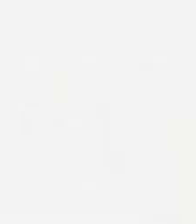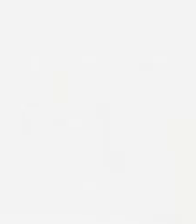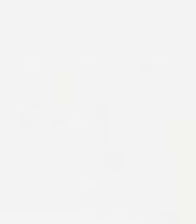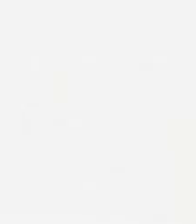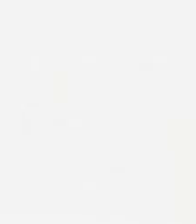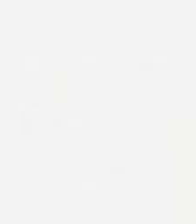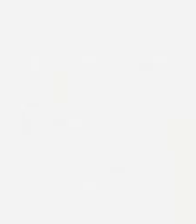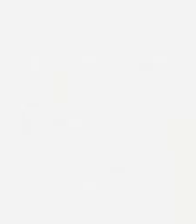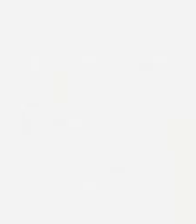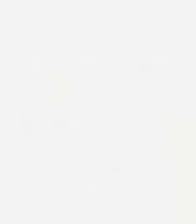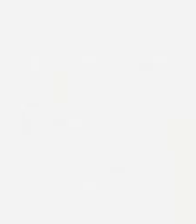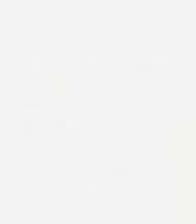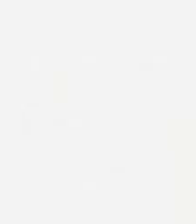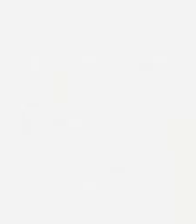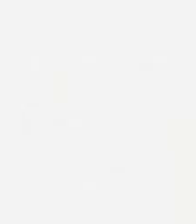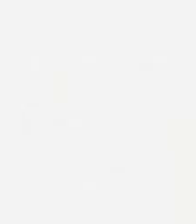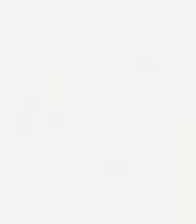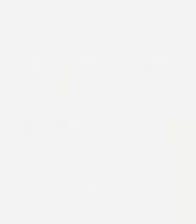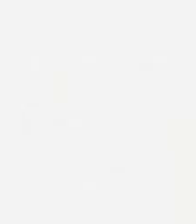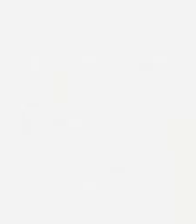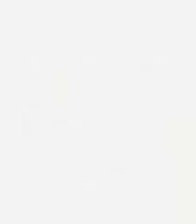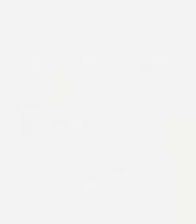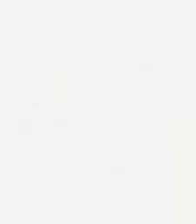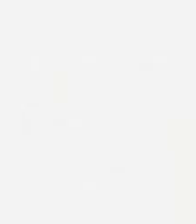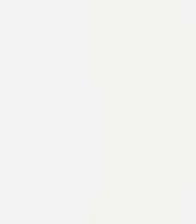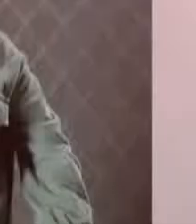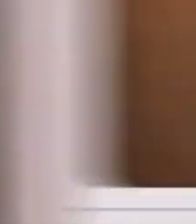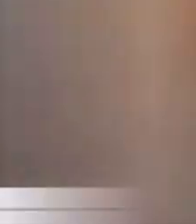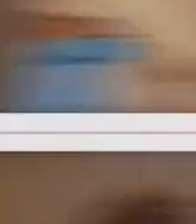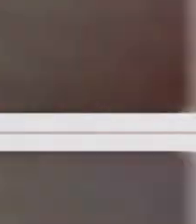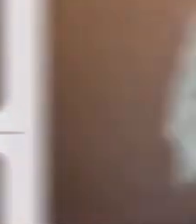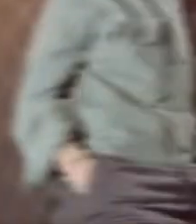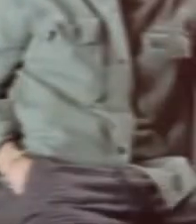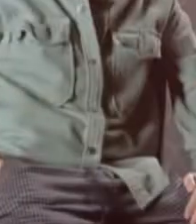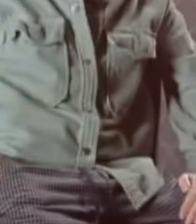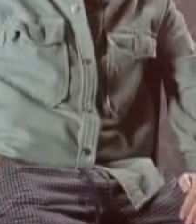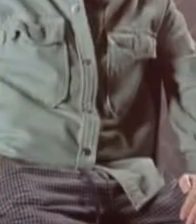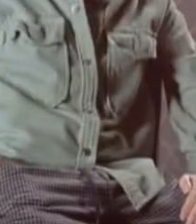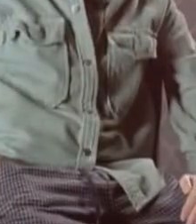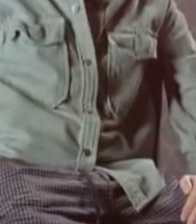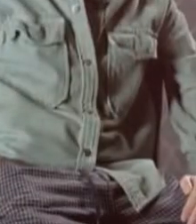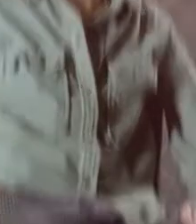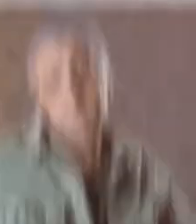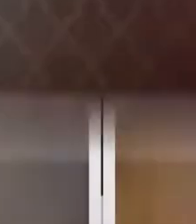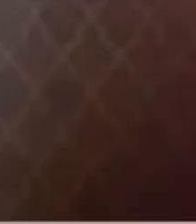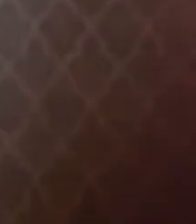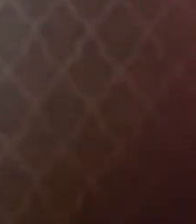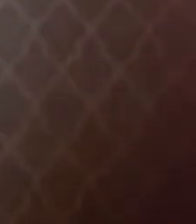მე ანა ვარ.